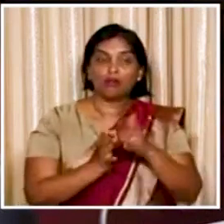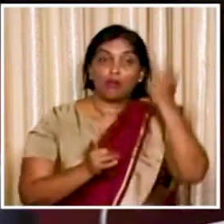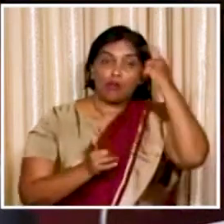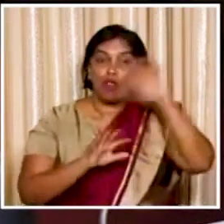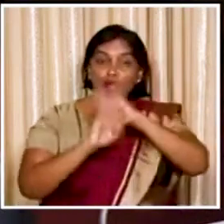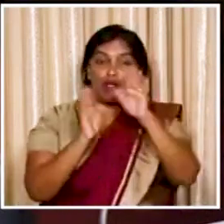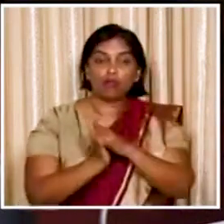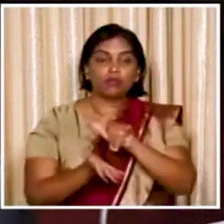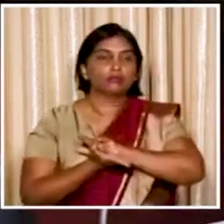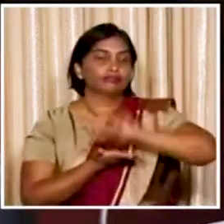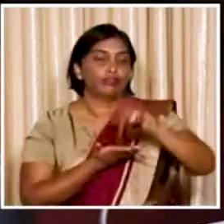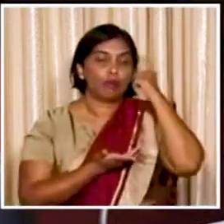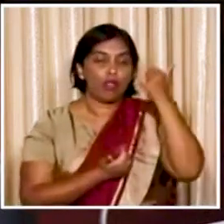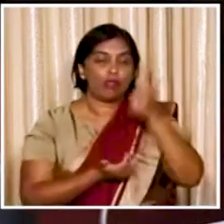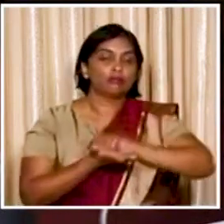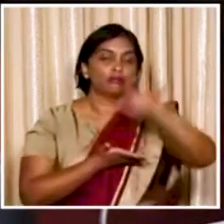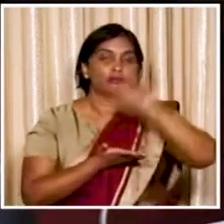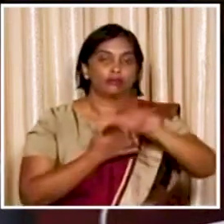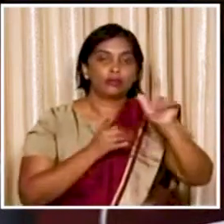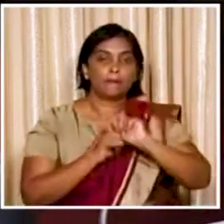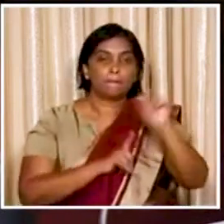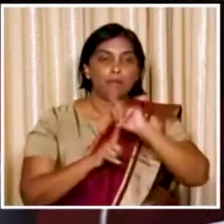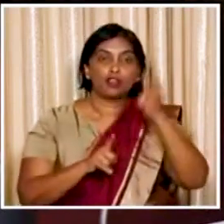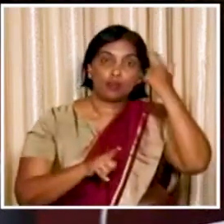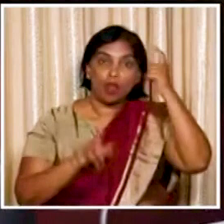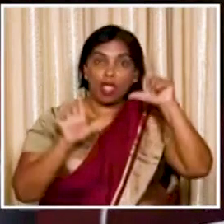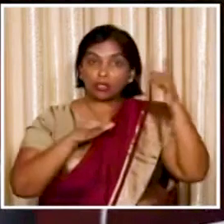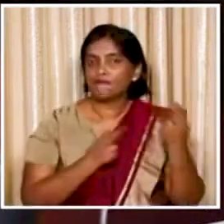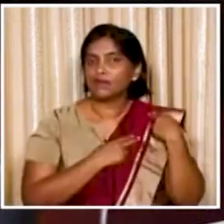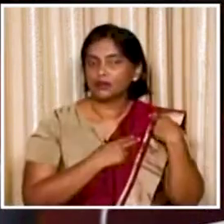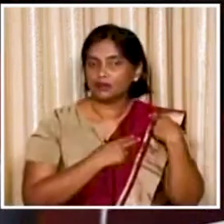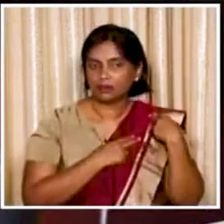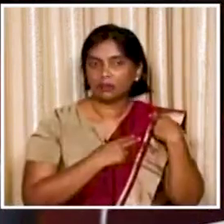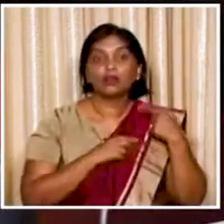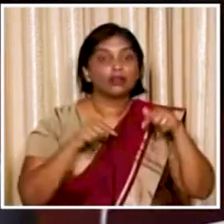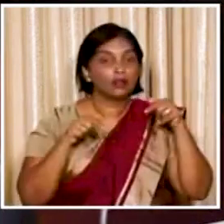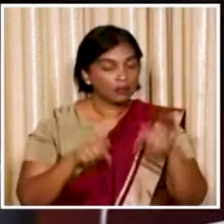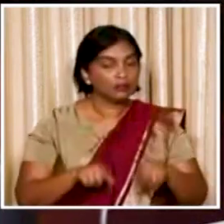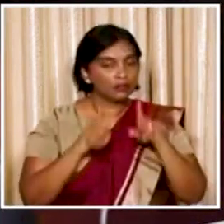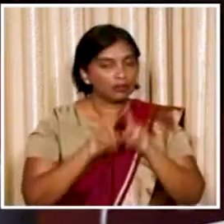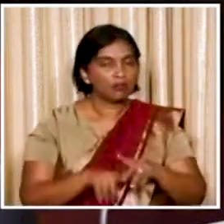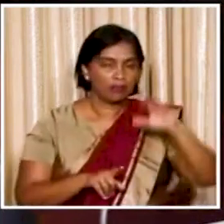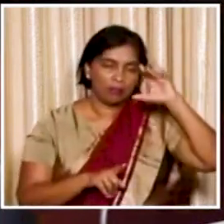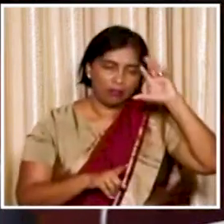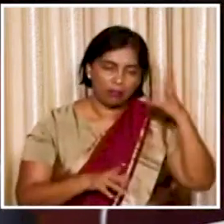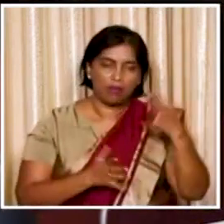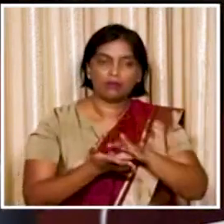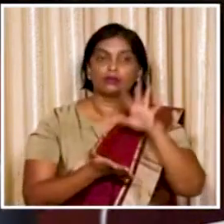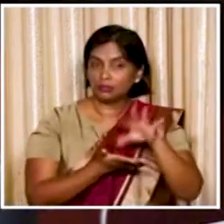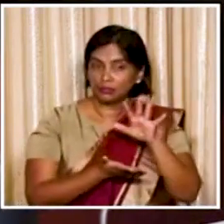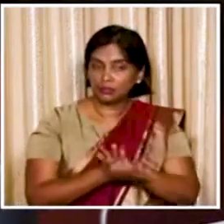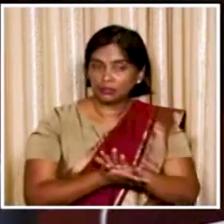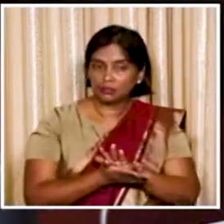ගලාගෙන ගලාගෙන යනවා මුල ටික. පාර්ලිමේන්තුවට මුල හතක් ආපු එකෙන් වෙච්ච වැඩේ. දැන් මේ වගේ මෝඩ තීරණ ගත්ත